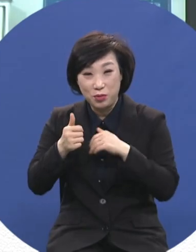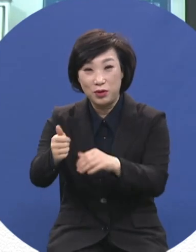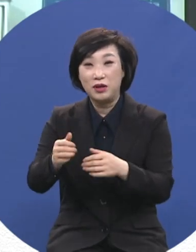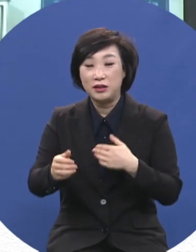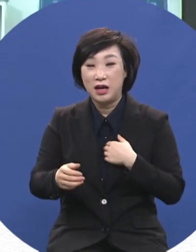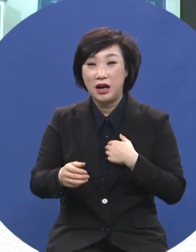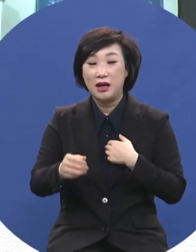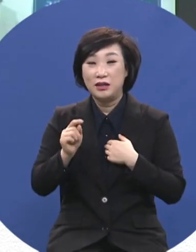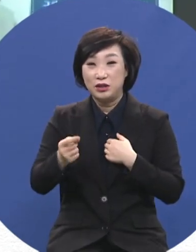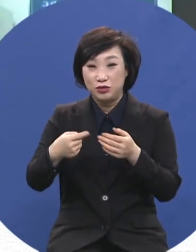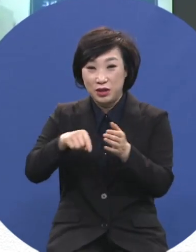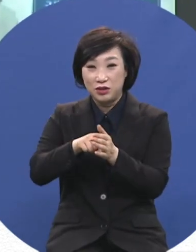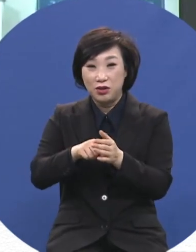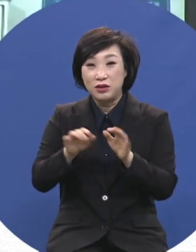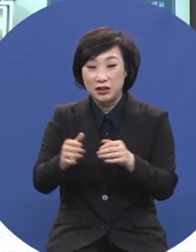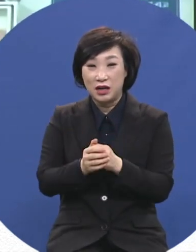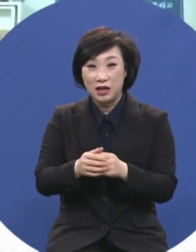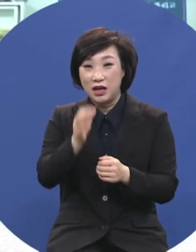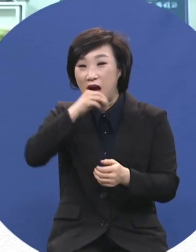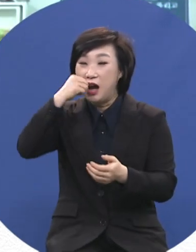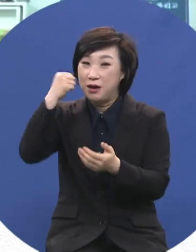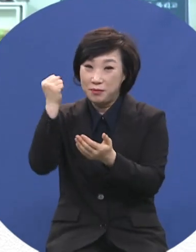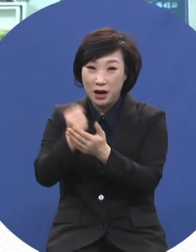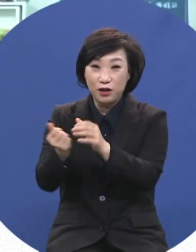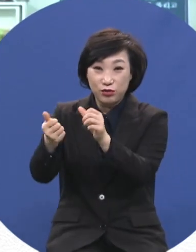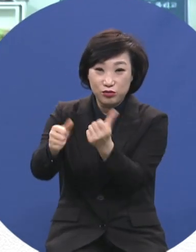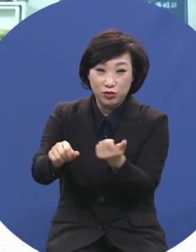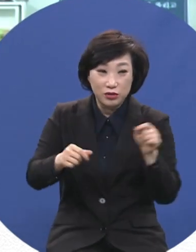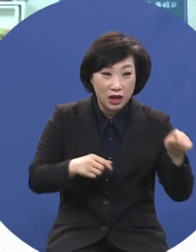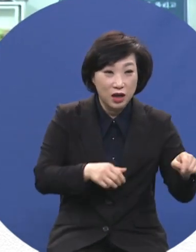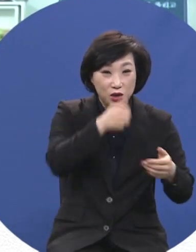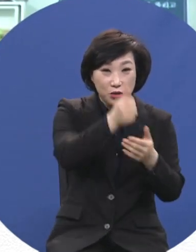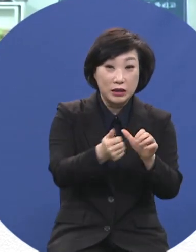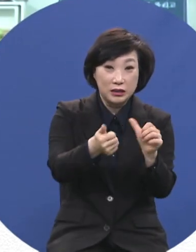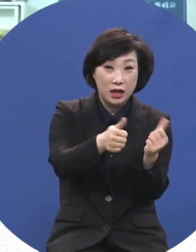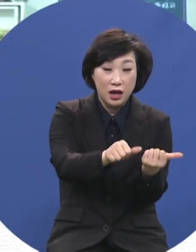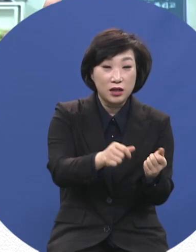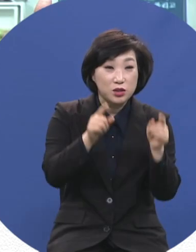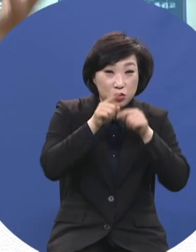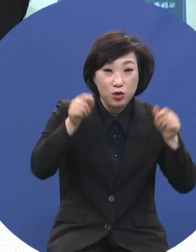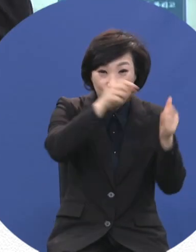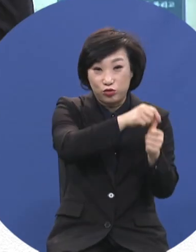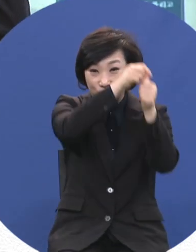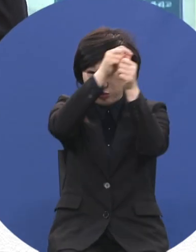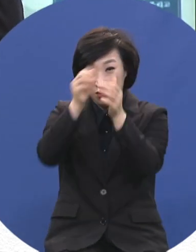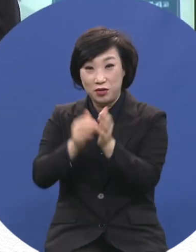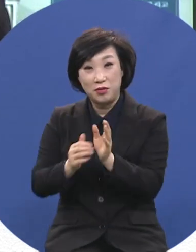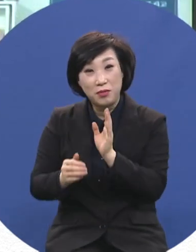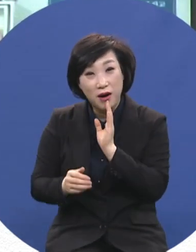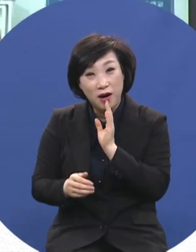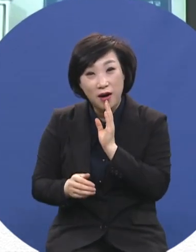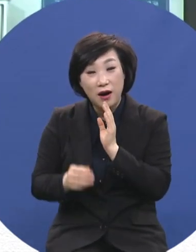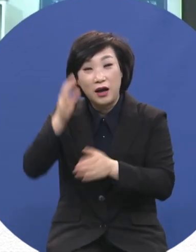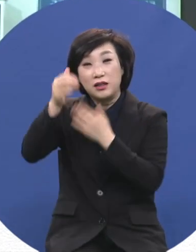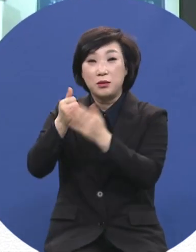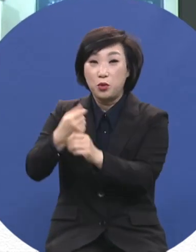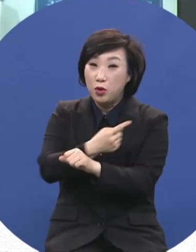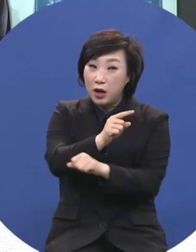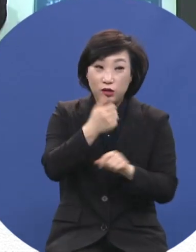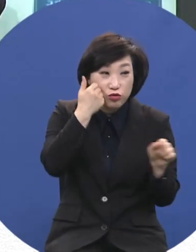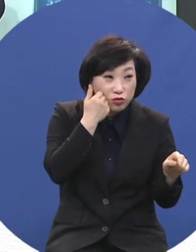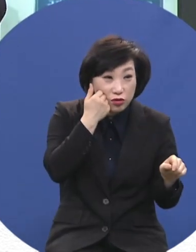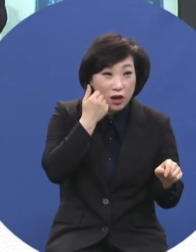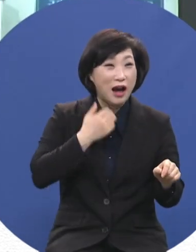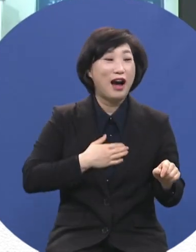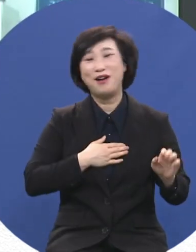사망과 지옥에서 구원하신 그분 앞에서 그분 이상 내가 알만한 분도 없고